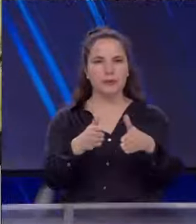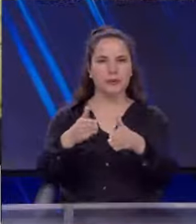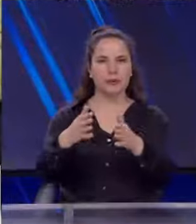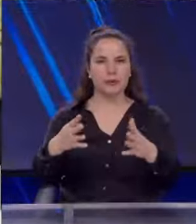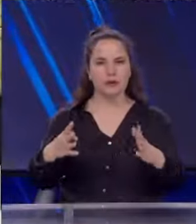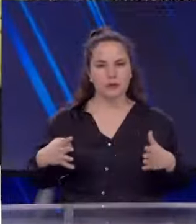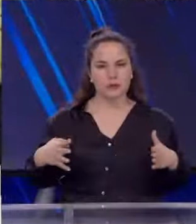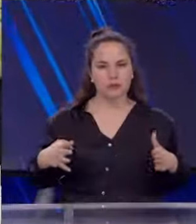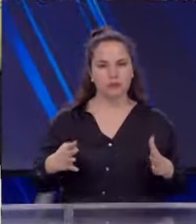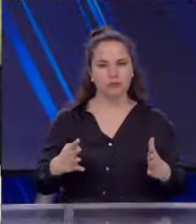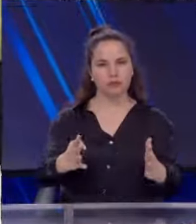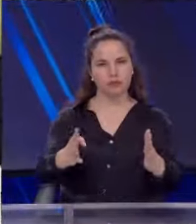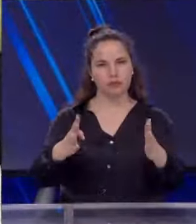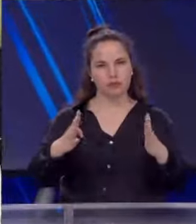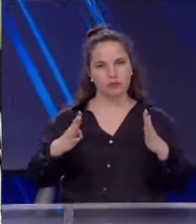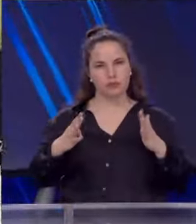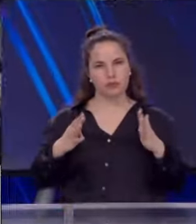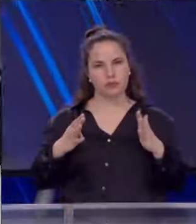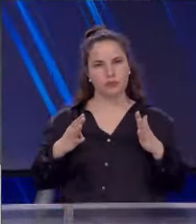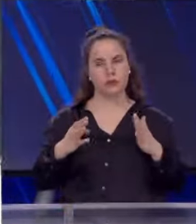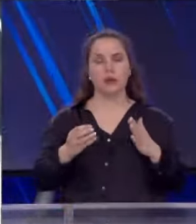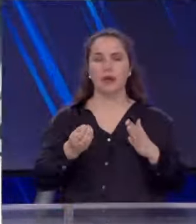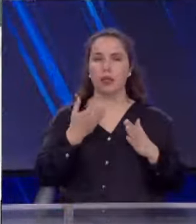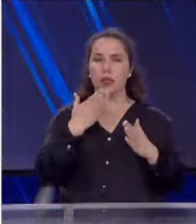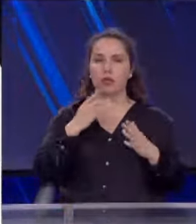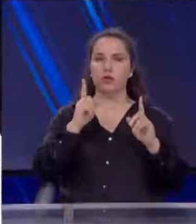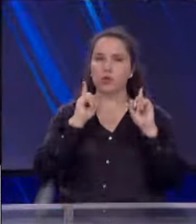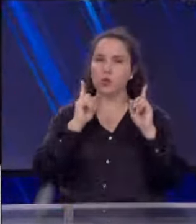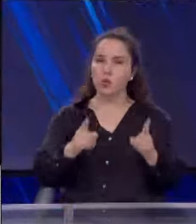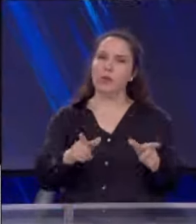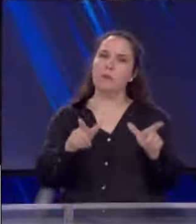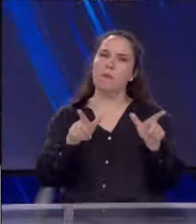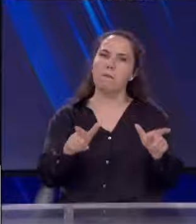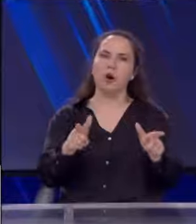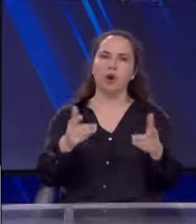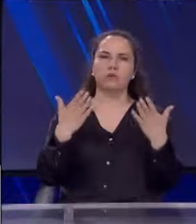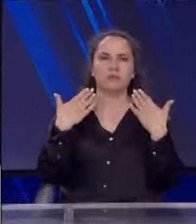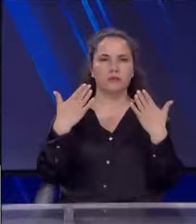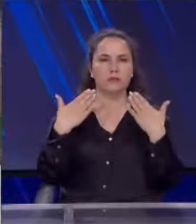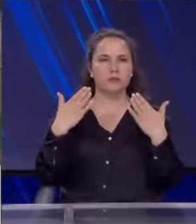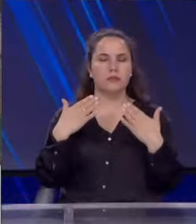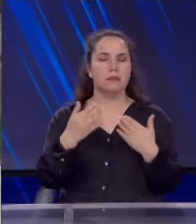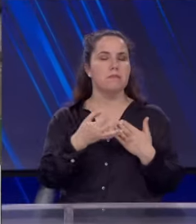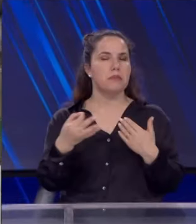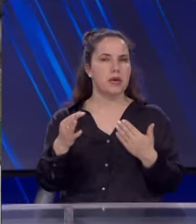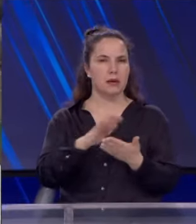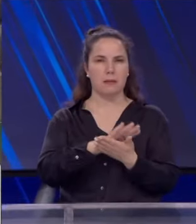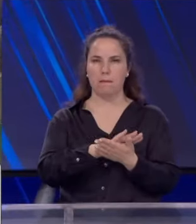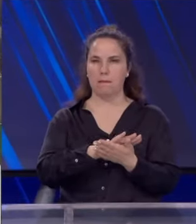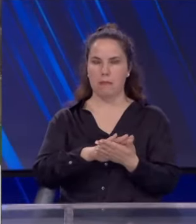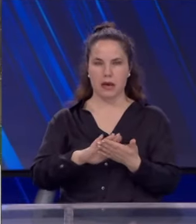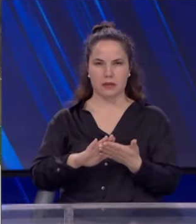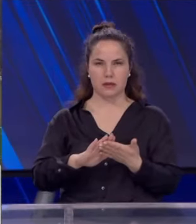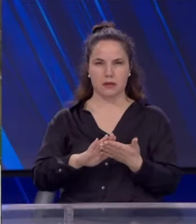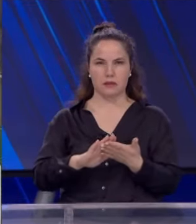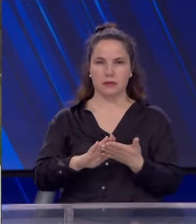në kuadër të 9 vjetorit të krijimit të Agjencisë Kombëtare të Zonave të Mbrojtura. Është shumë e rëndësishme që të gjejmë ekuilibrin e